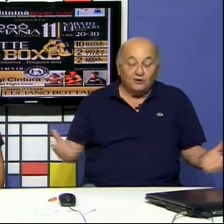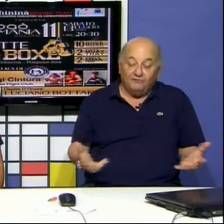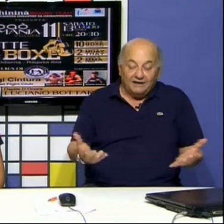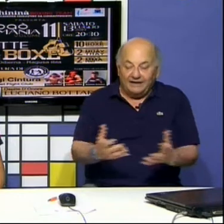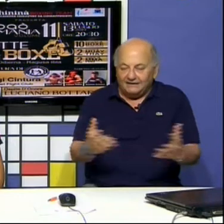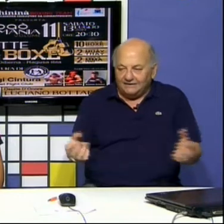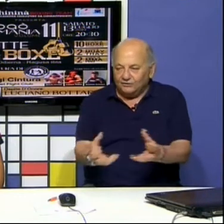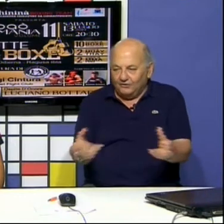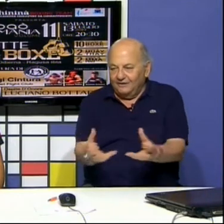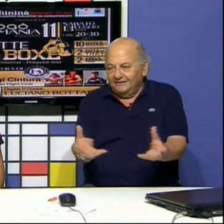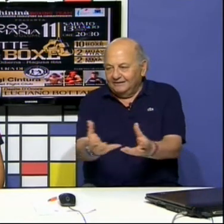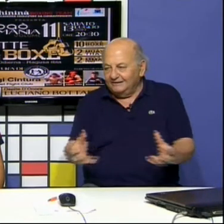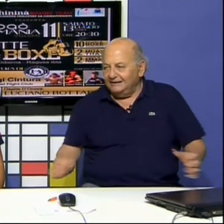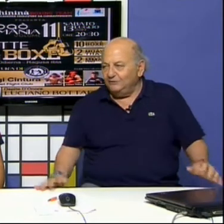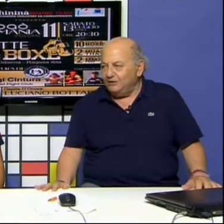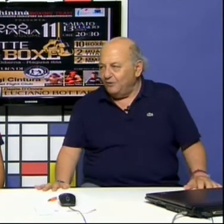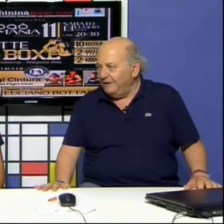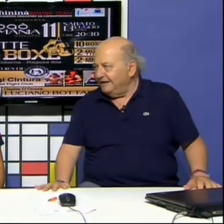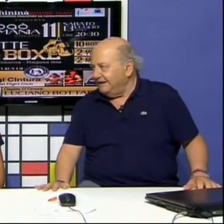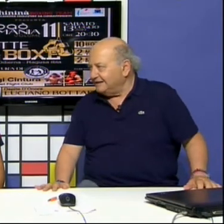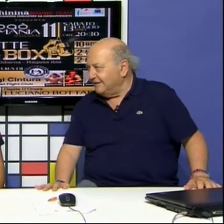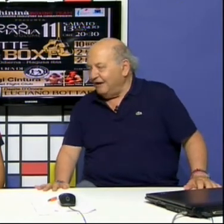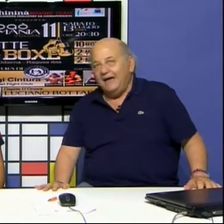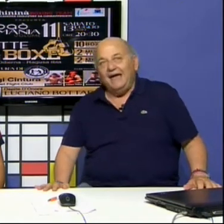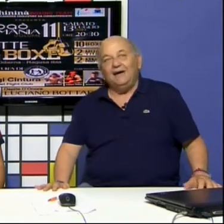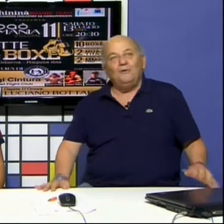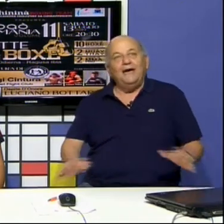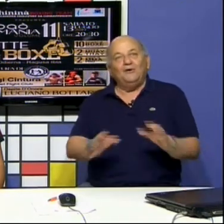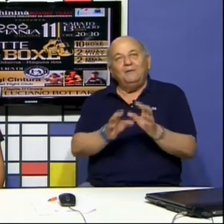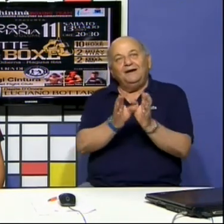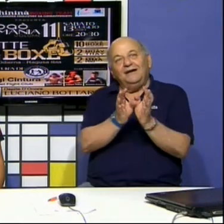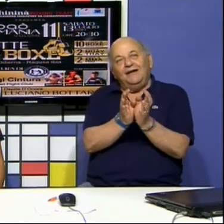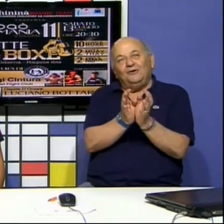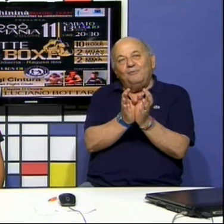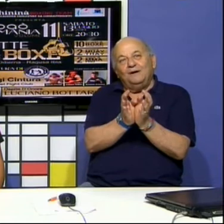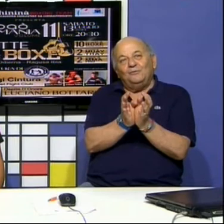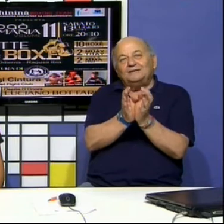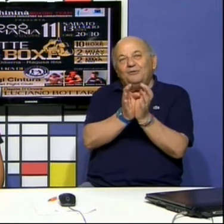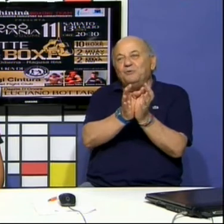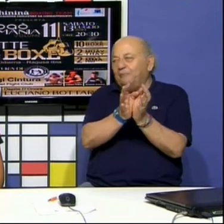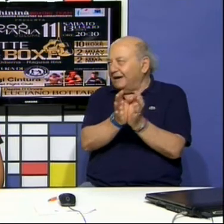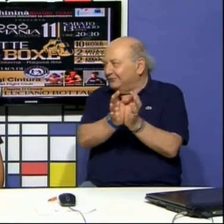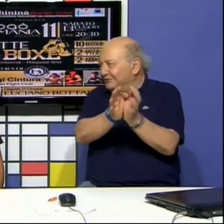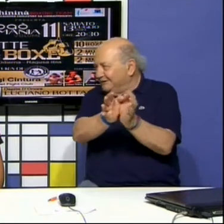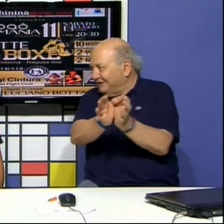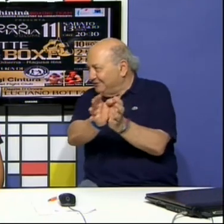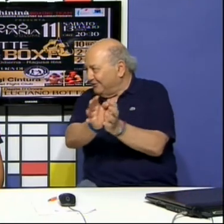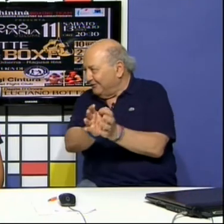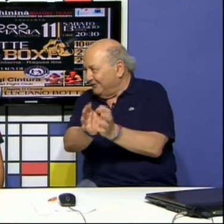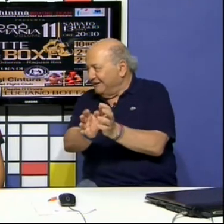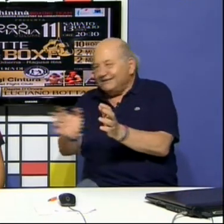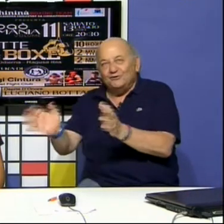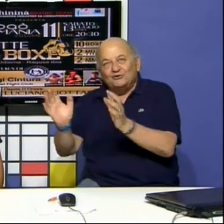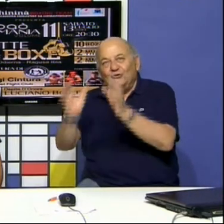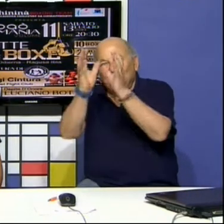perché sono veramente negli ultimi momenti stanno, ecco, è come è come, quasi come un parto, dice, tre giorni,